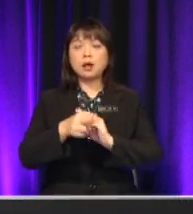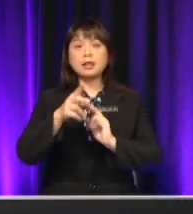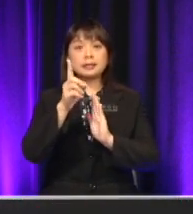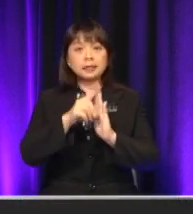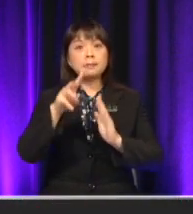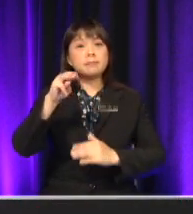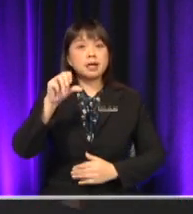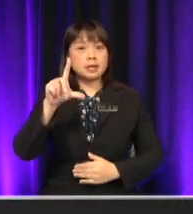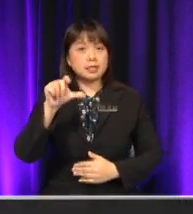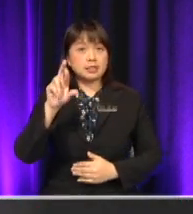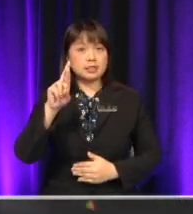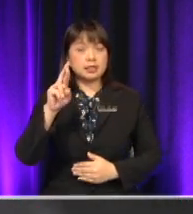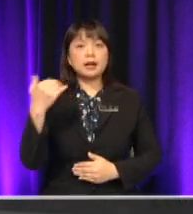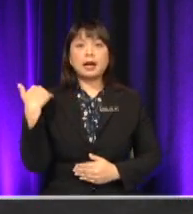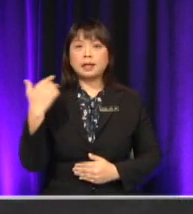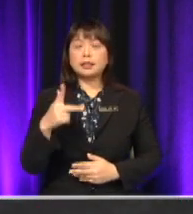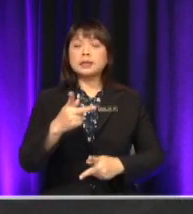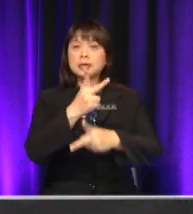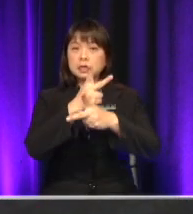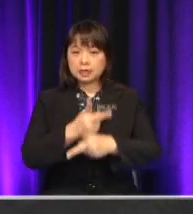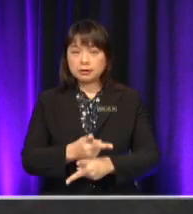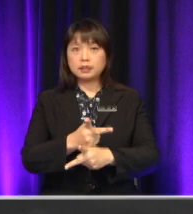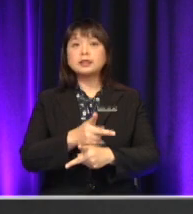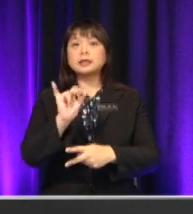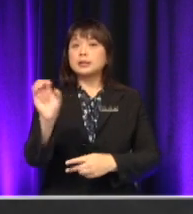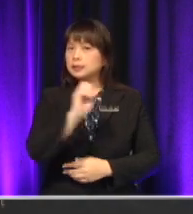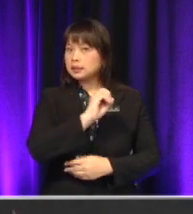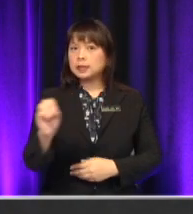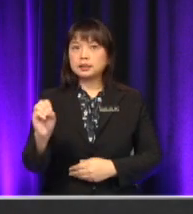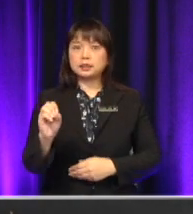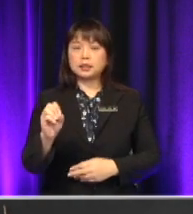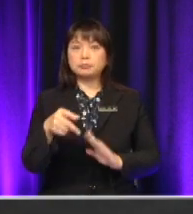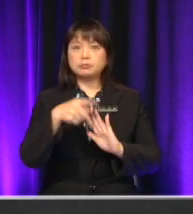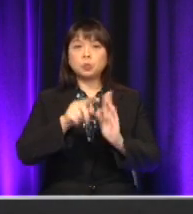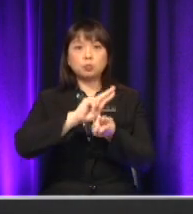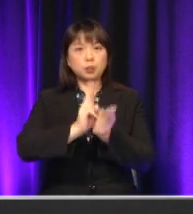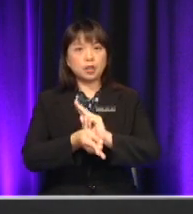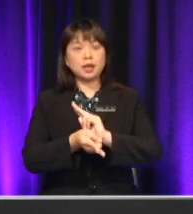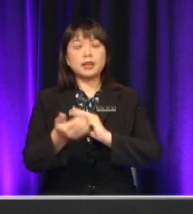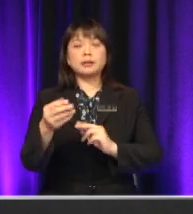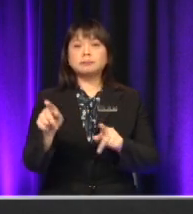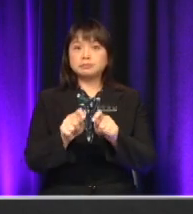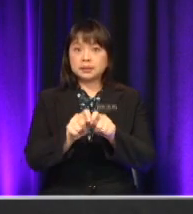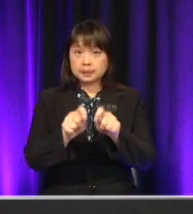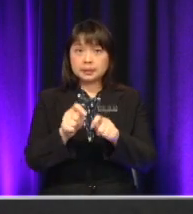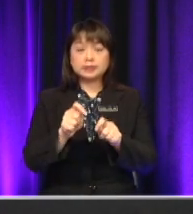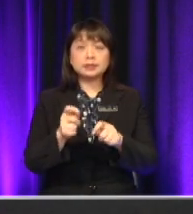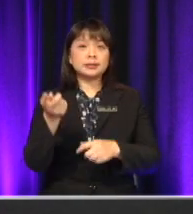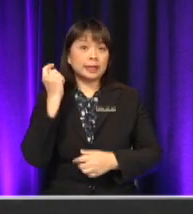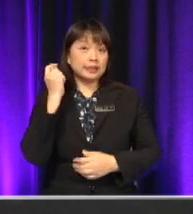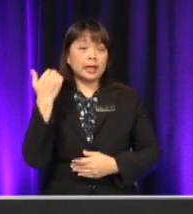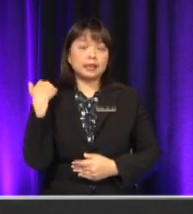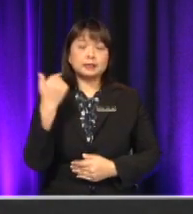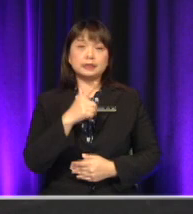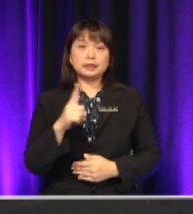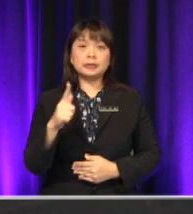Apa yang kekal, Cikgu, yang tak ada perubahan seperti dalam eksperimen kita tadi ialah jisim ladung, Cikgu. Ya, betul. Dan sudut ayunan. Ya,